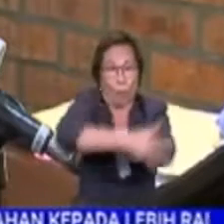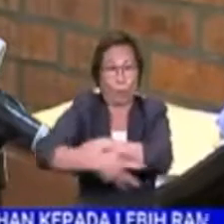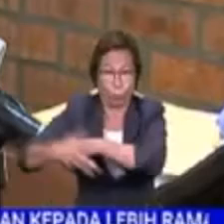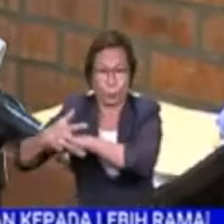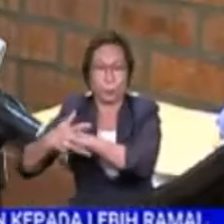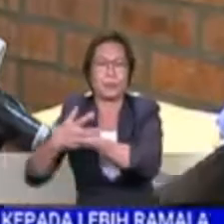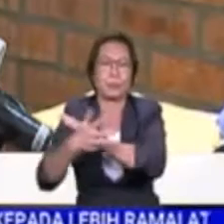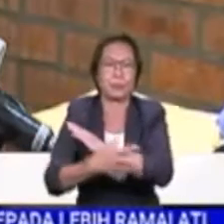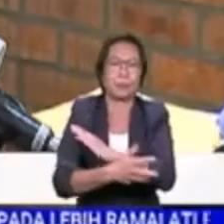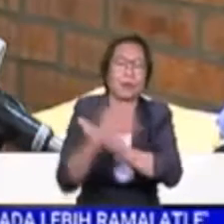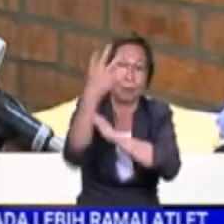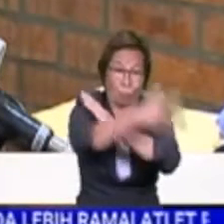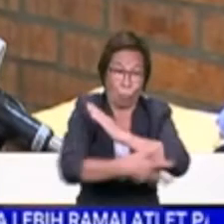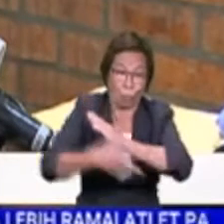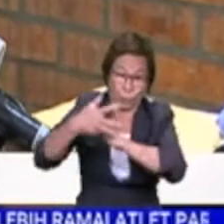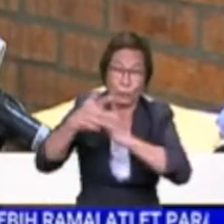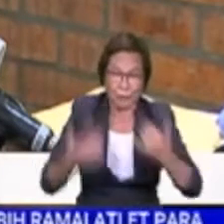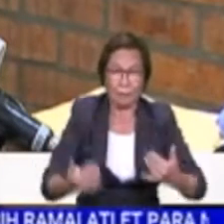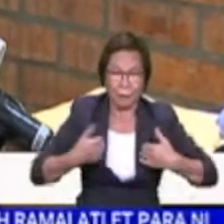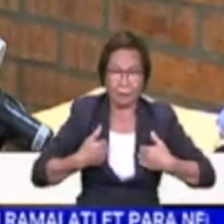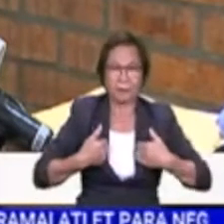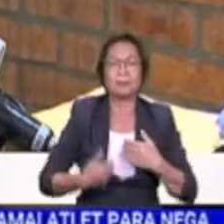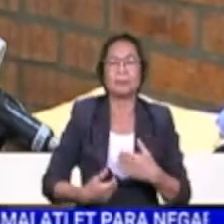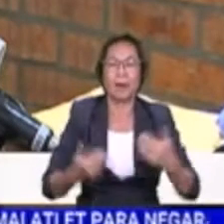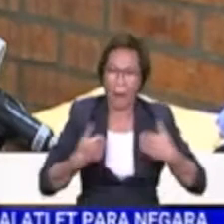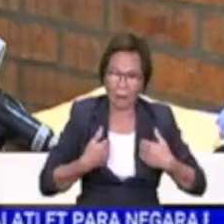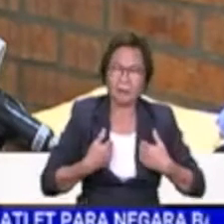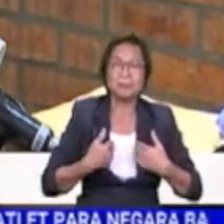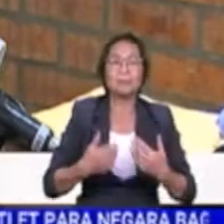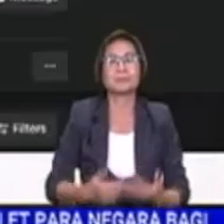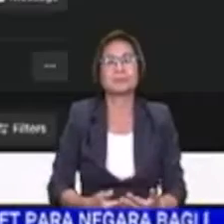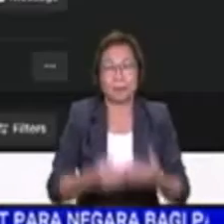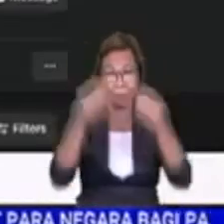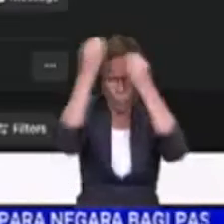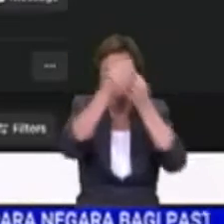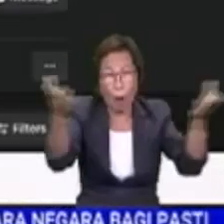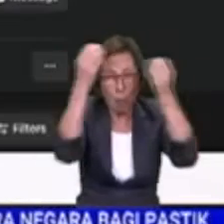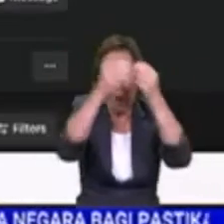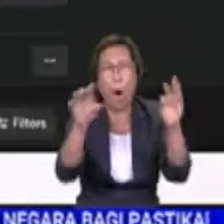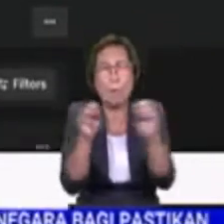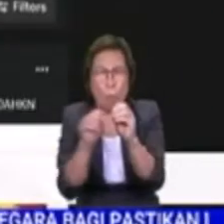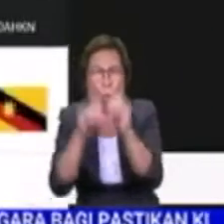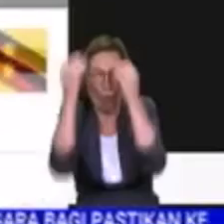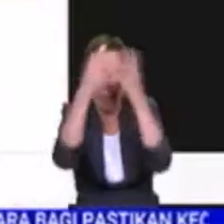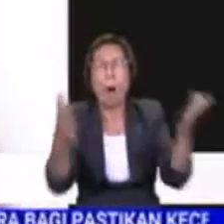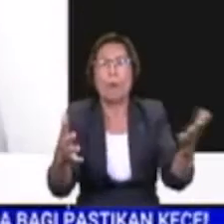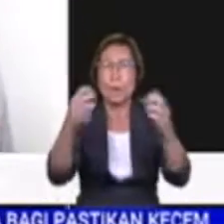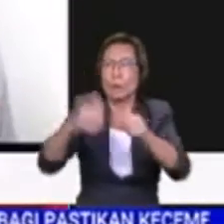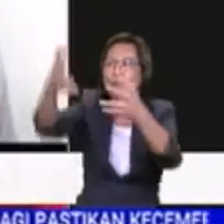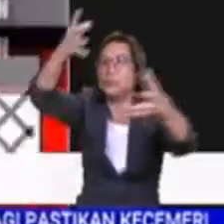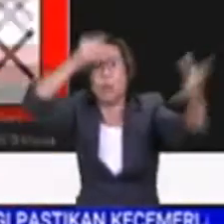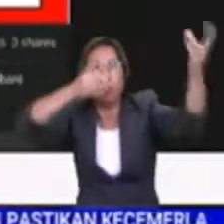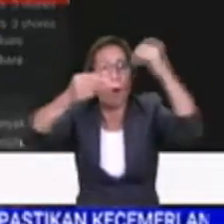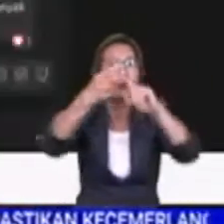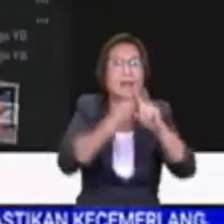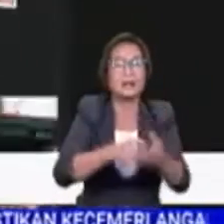Sekarang ini mereka lebih mempunyai sumber maklumat yang lebih besar. Mereka boleh mendapat sumber maklumat